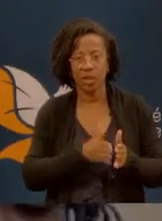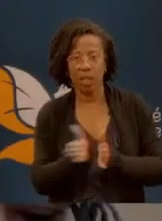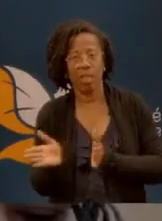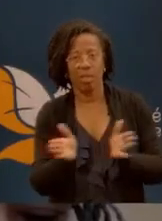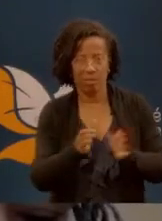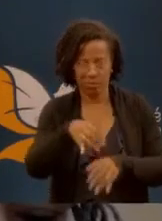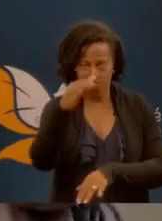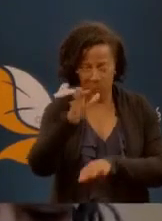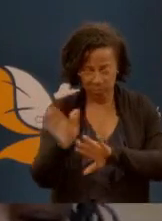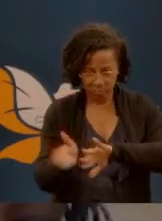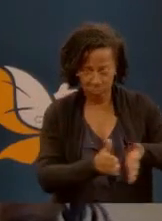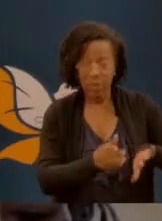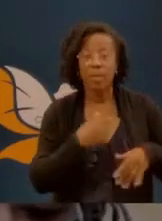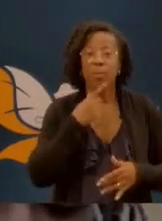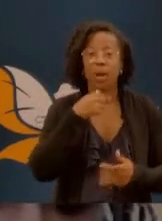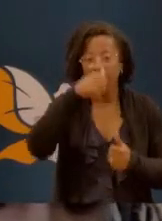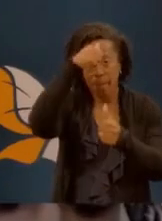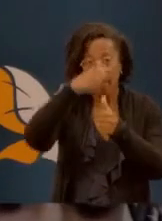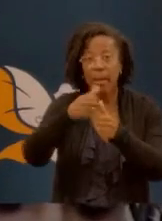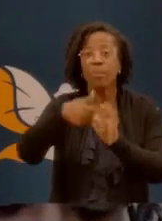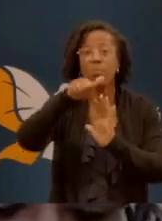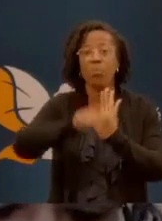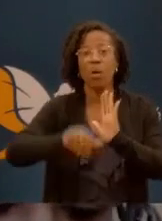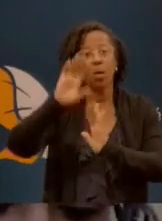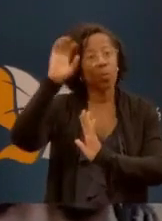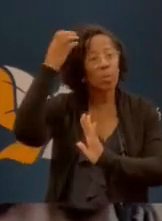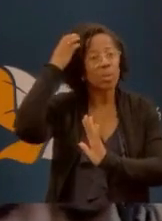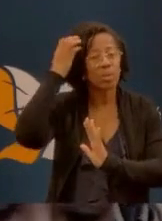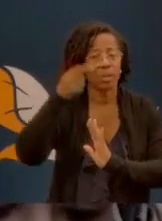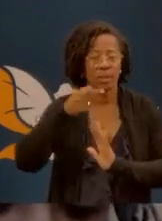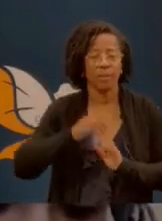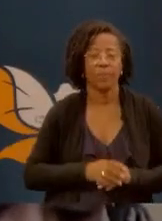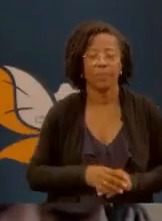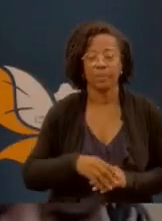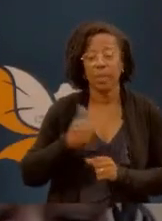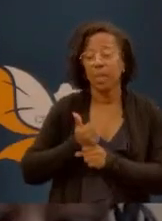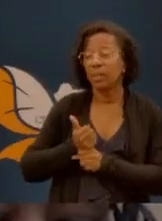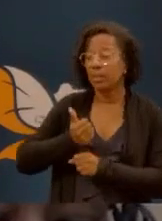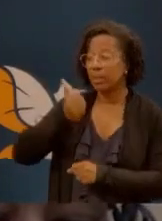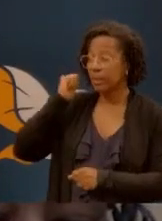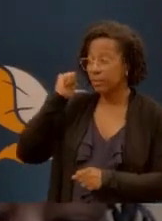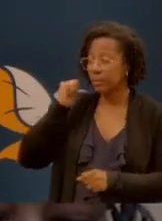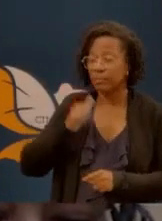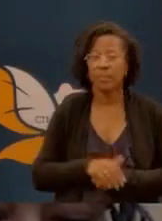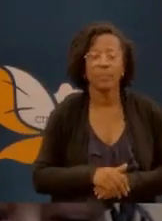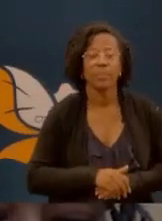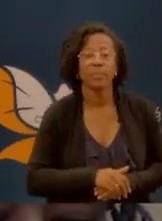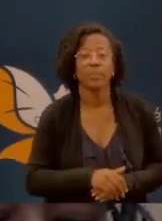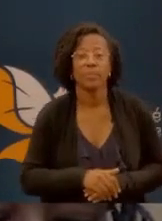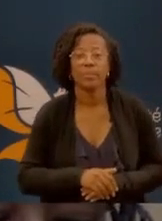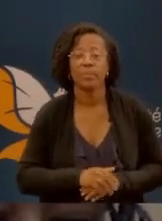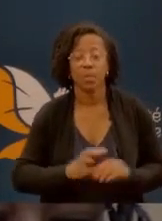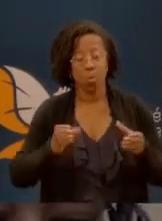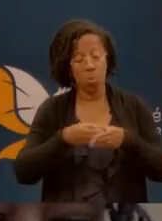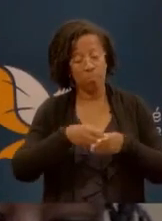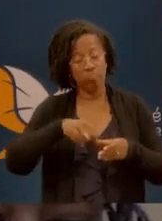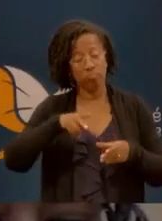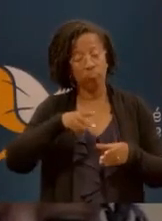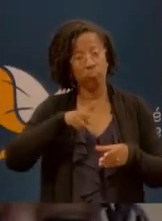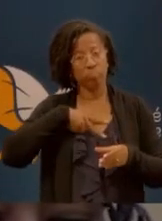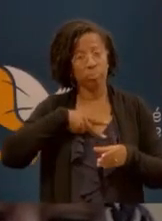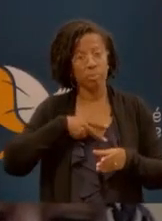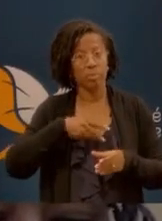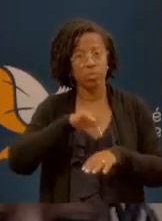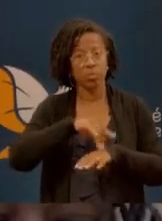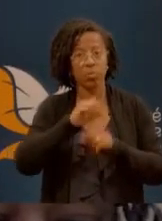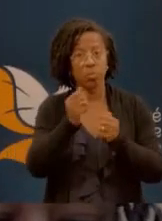Je rappelle qu'au mois d'août de l'an dernier, c'est notre groupe qui avait proposé une première